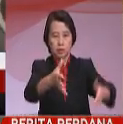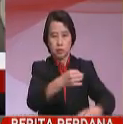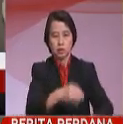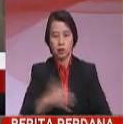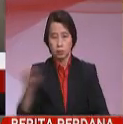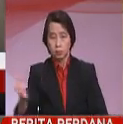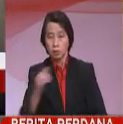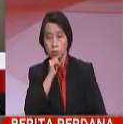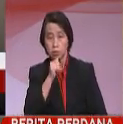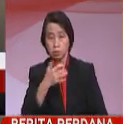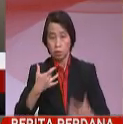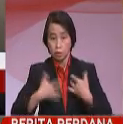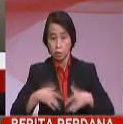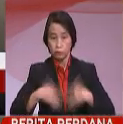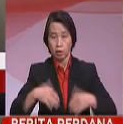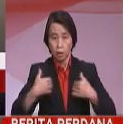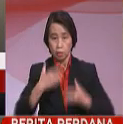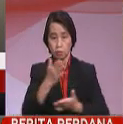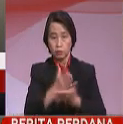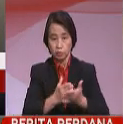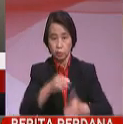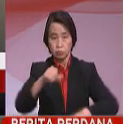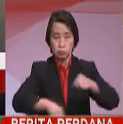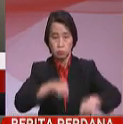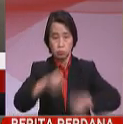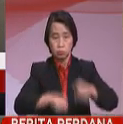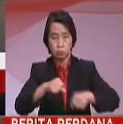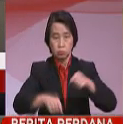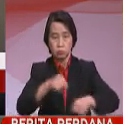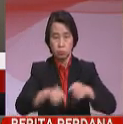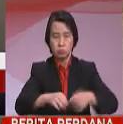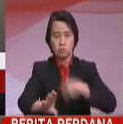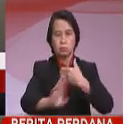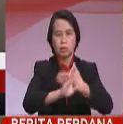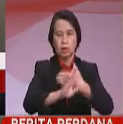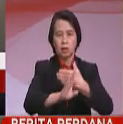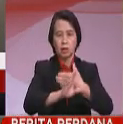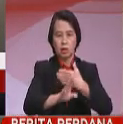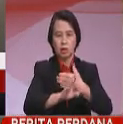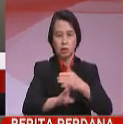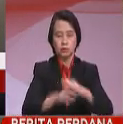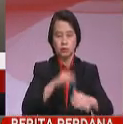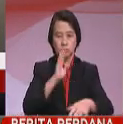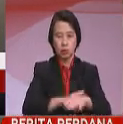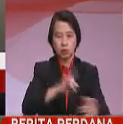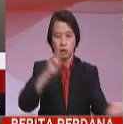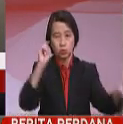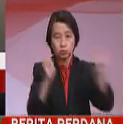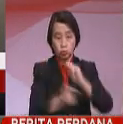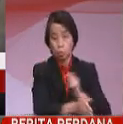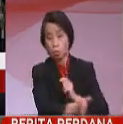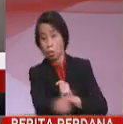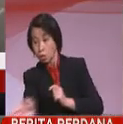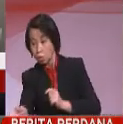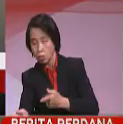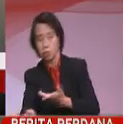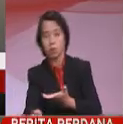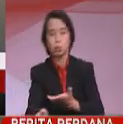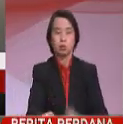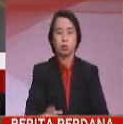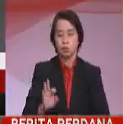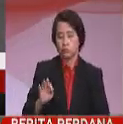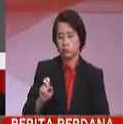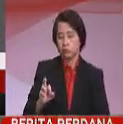beliau tidak menafikan ada sesetengah penunggang basikal berkayuh secara berbahaya terutama ketika menukar laluan. Justeru Muhammad